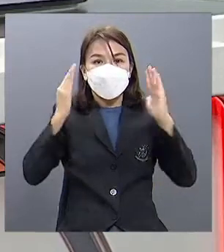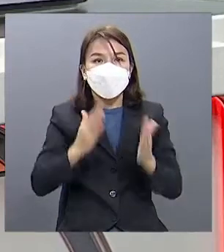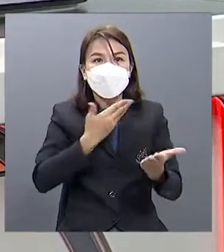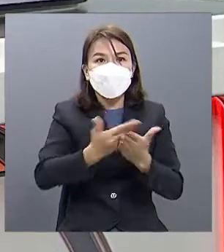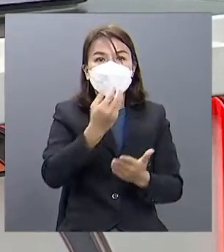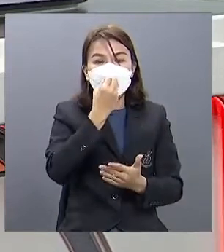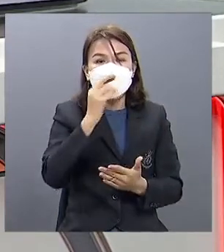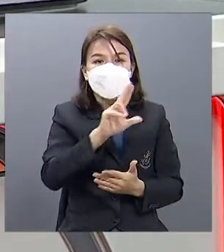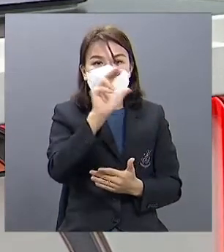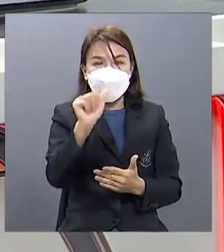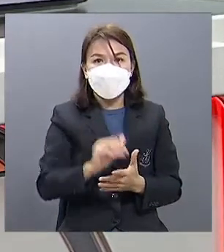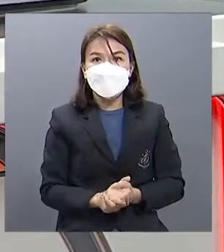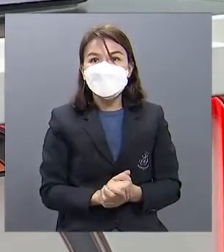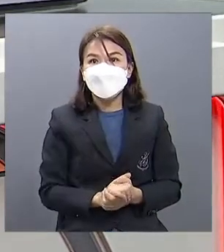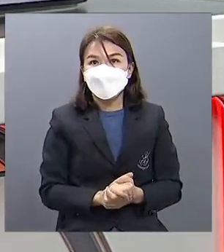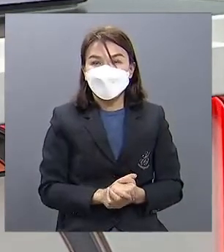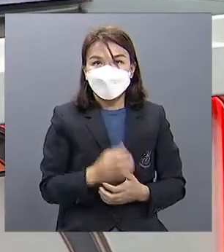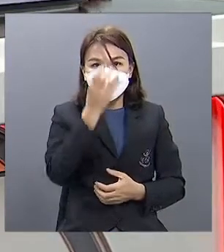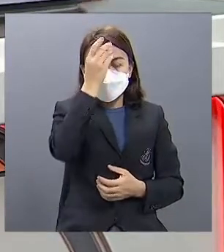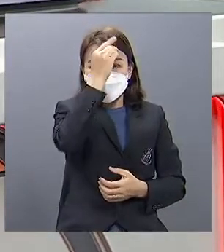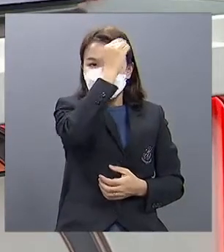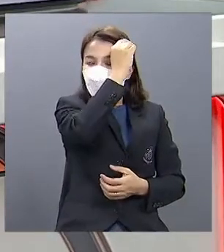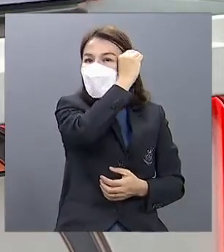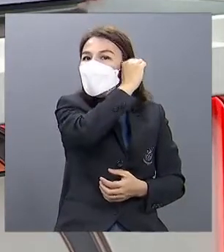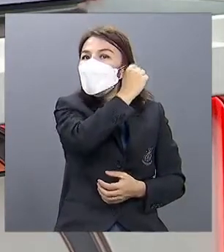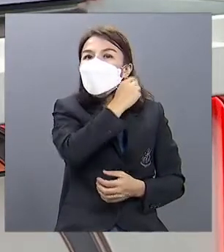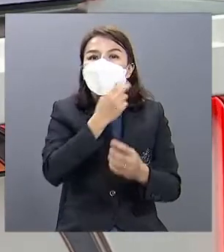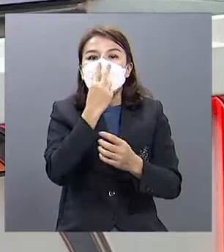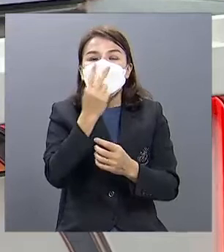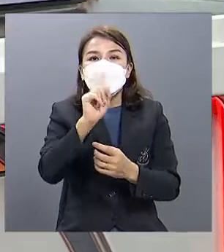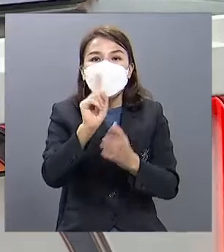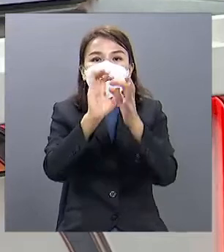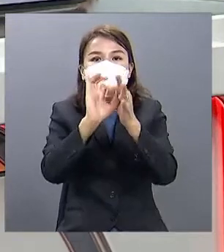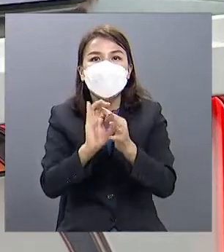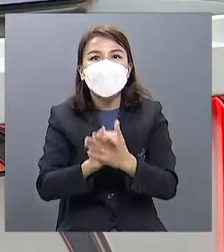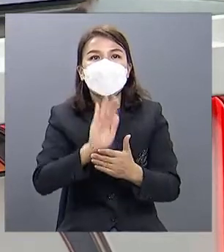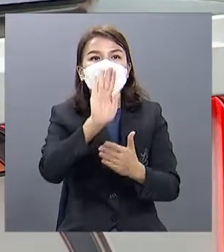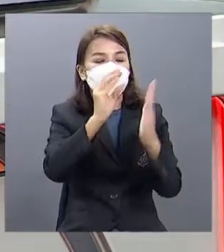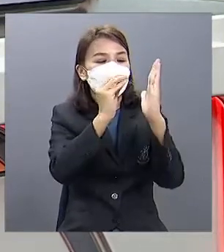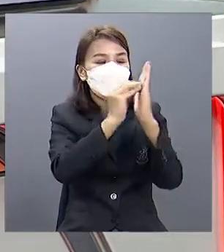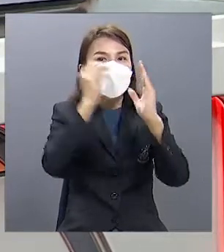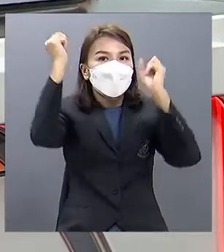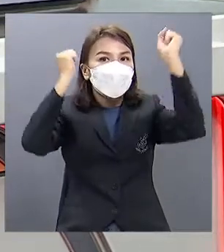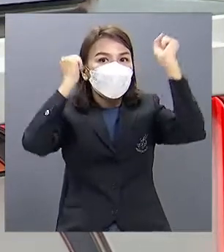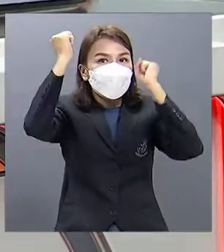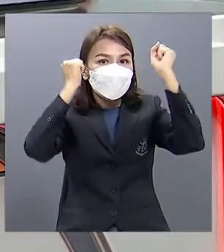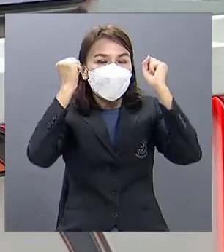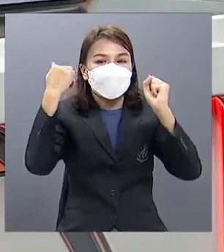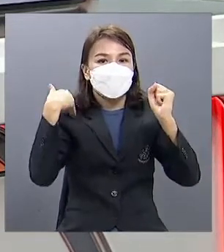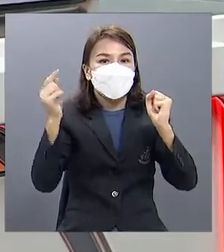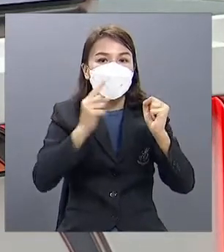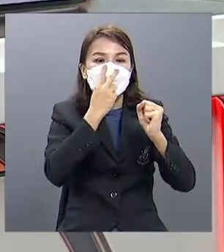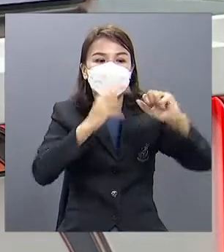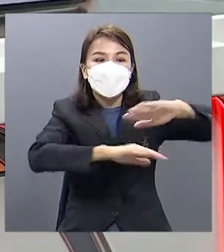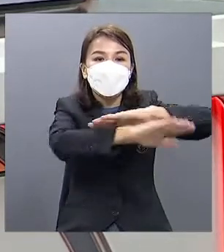ำรวจปปป.สนที่กำลังบุกตรวจค้นวัดห้วยด้วนที่อำเภอหนองบัวจังหวัดนครสวรรค์นะคะเพื่อที่จะไปหาพยานหลักฐานเพิ่มเติมดำเนิน